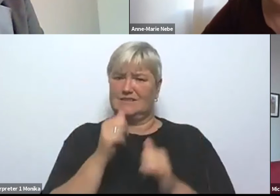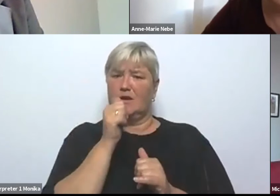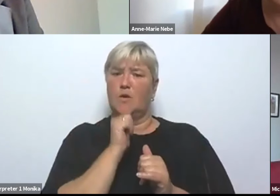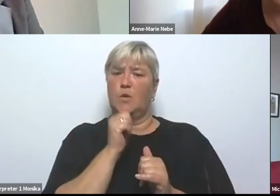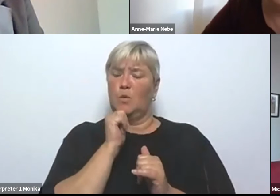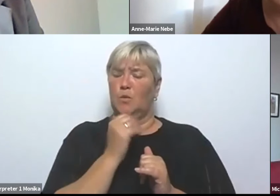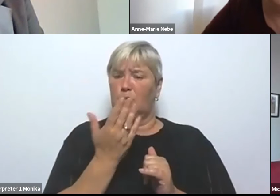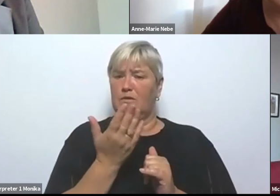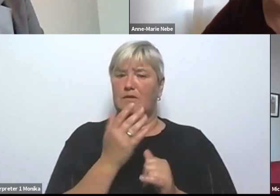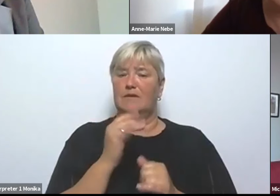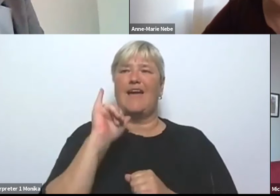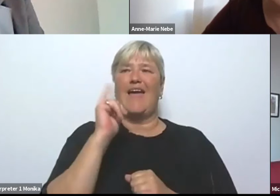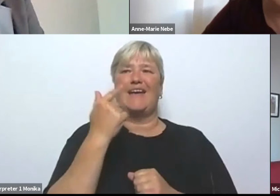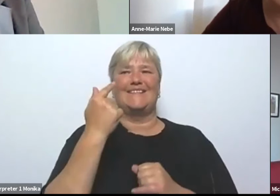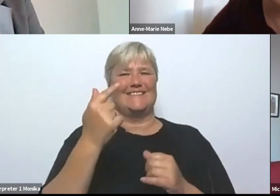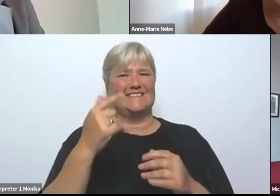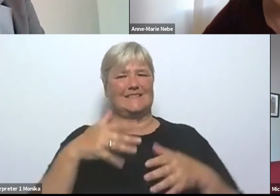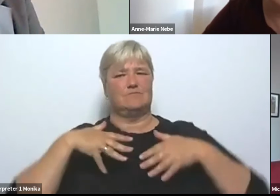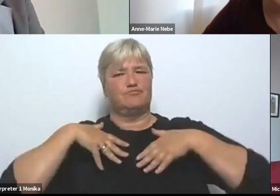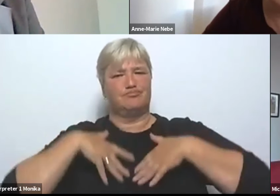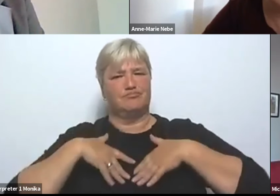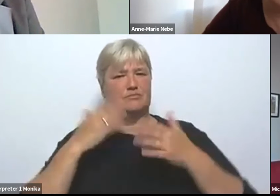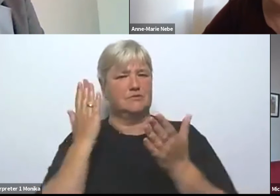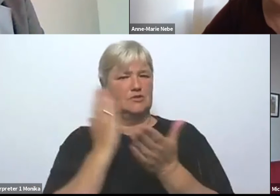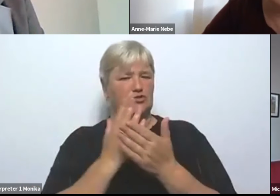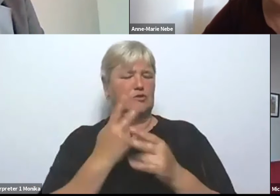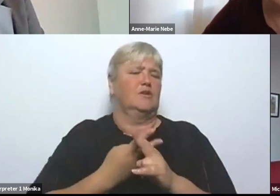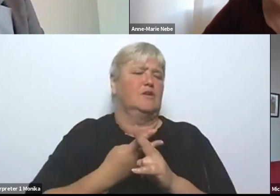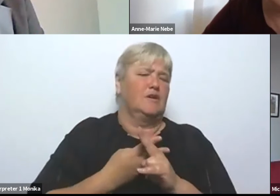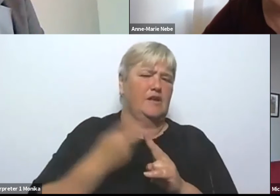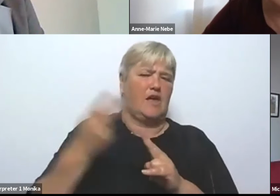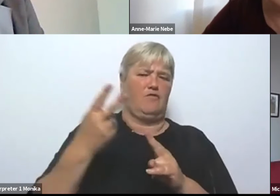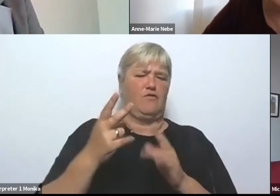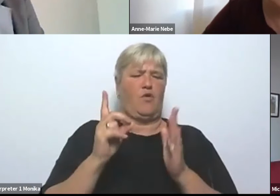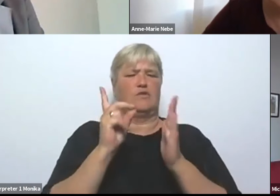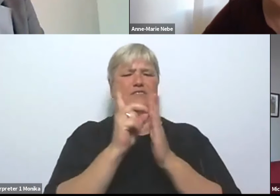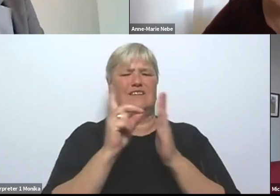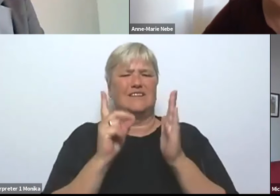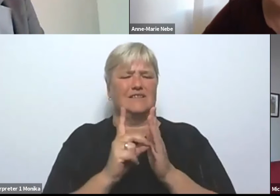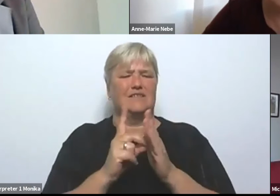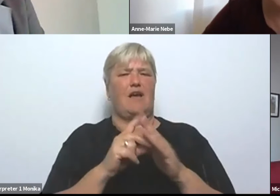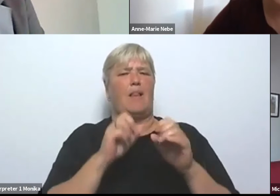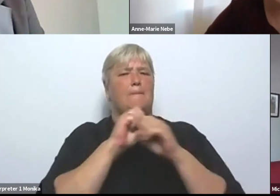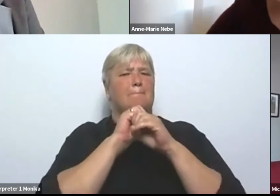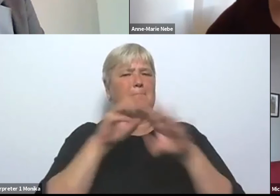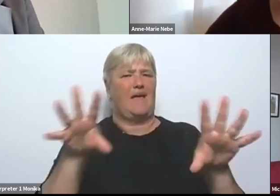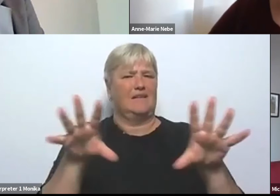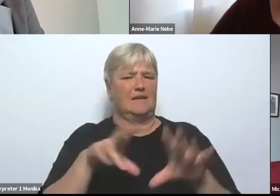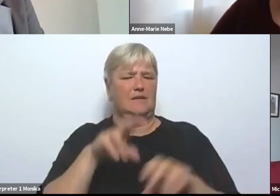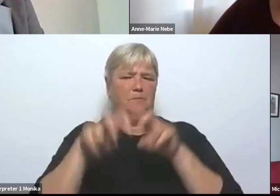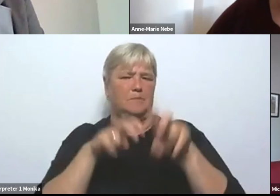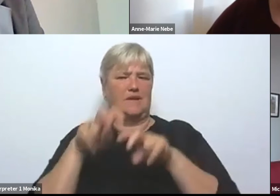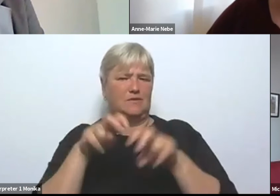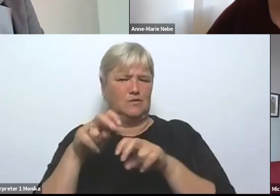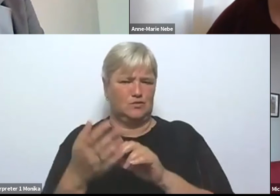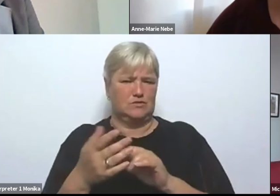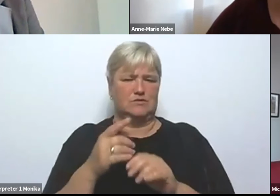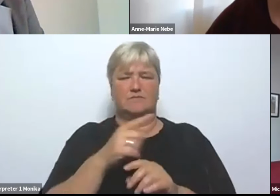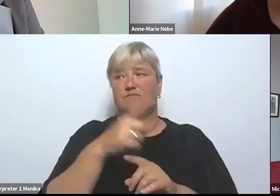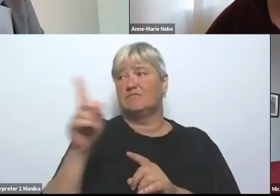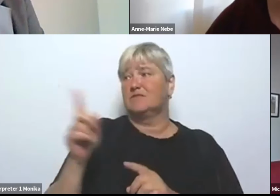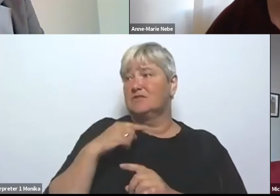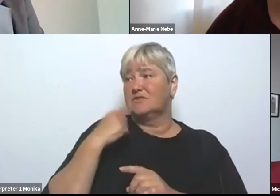mit IT groß, ne? Also sind es gewohnt, digitale Medien zu nutzen. Und was wir auch immer sagen, ist